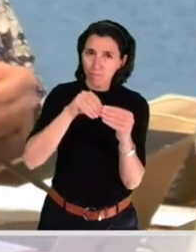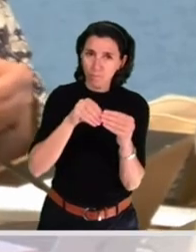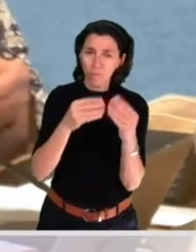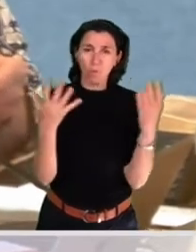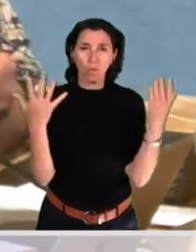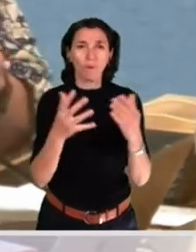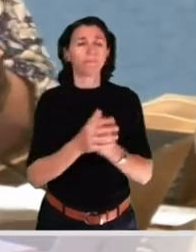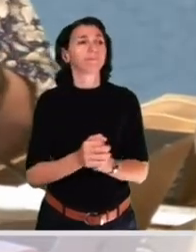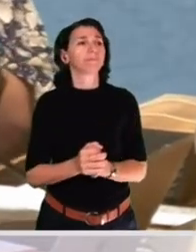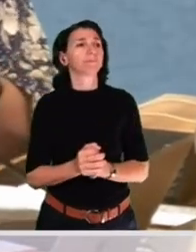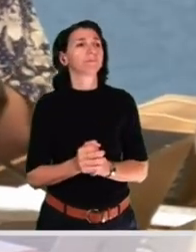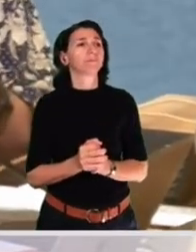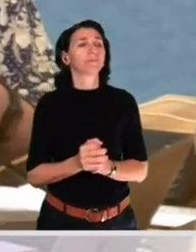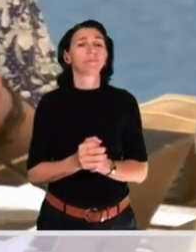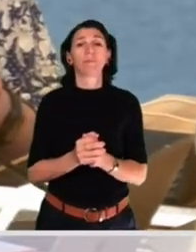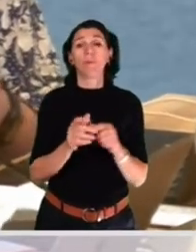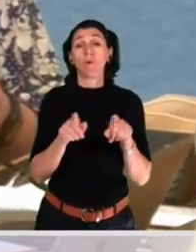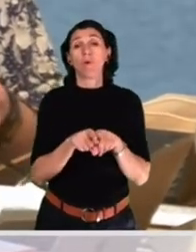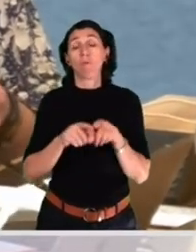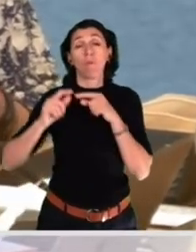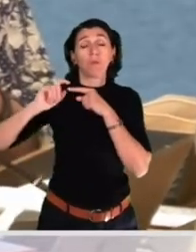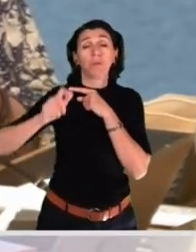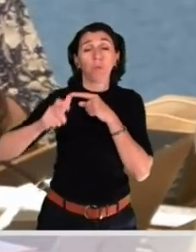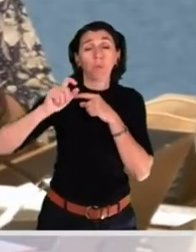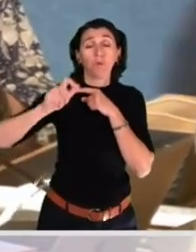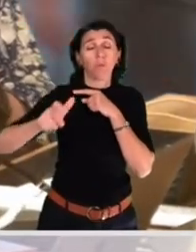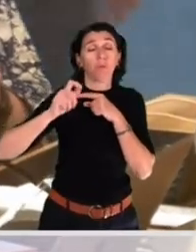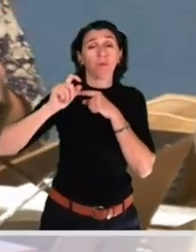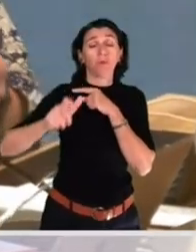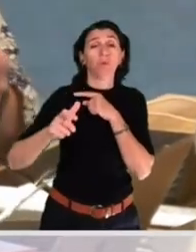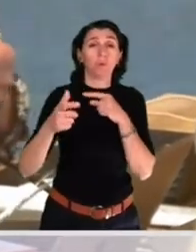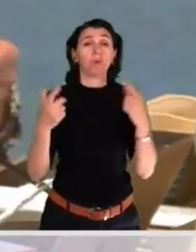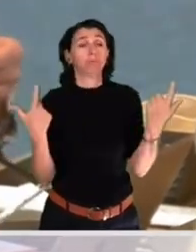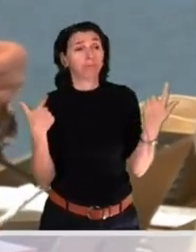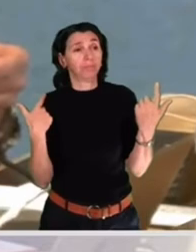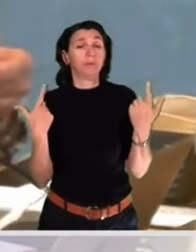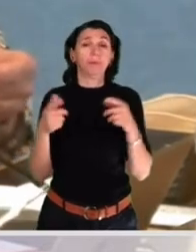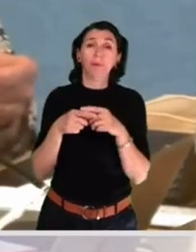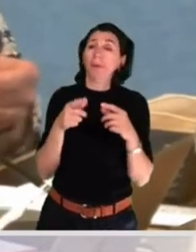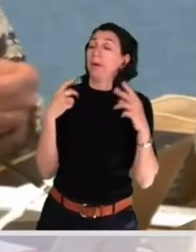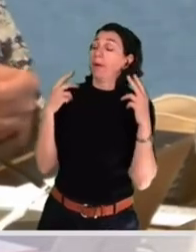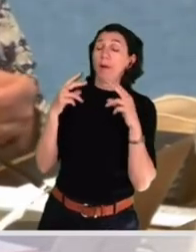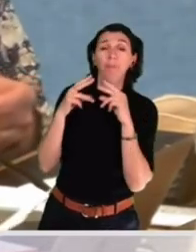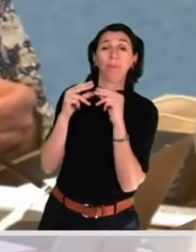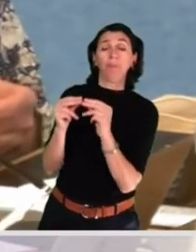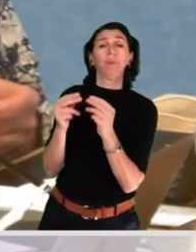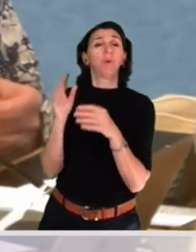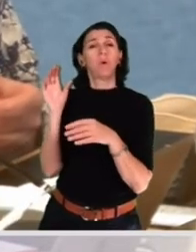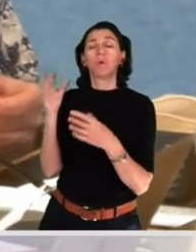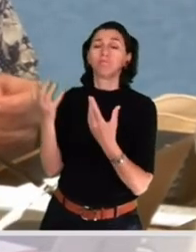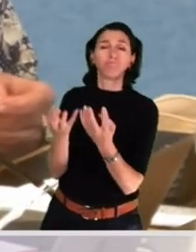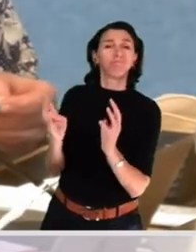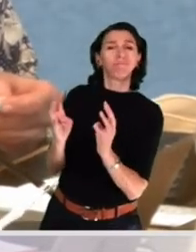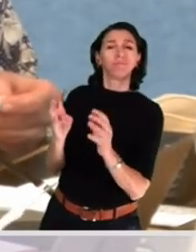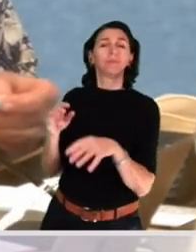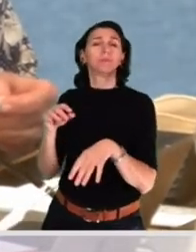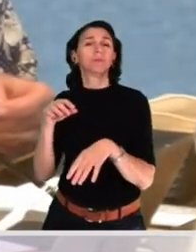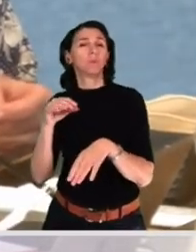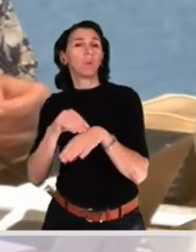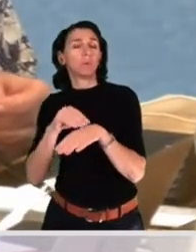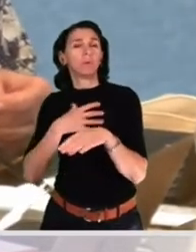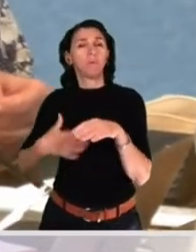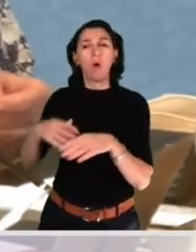énumère toujours la litanie des procédures engagées contre votre personnel et contre des Grenoblois. Et je voudrais rappeler au conseil